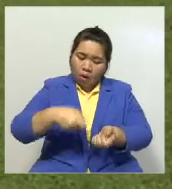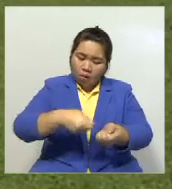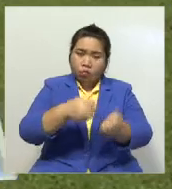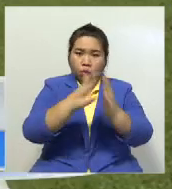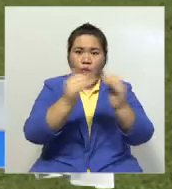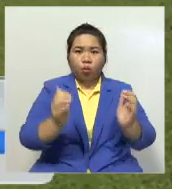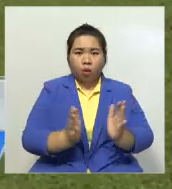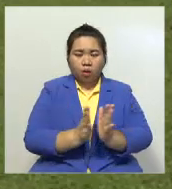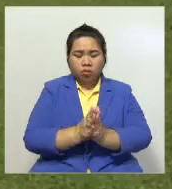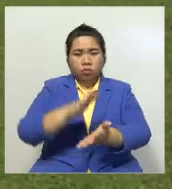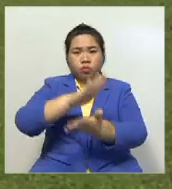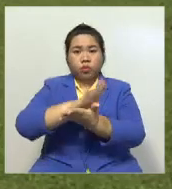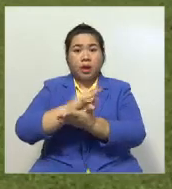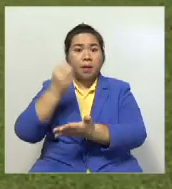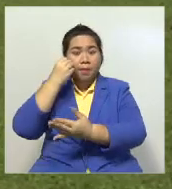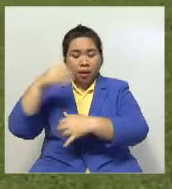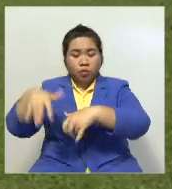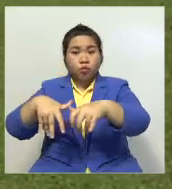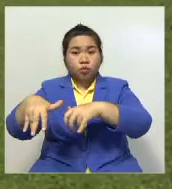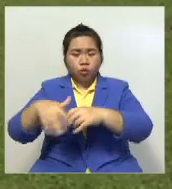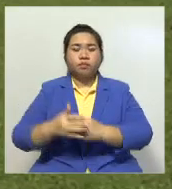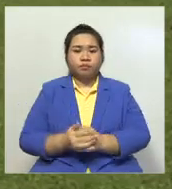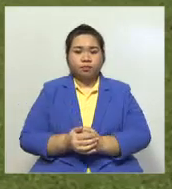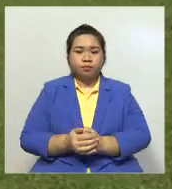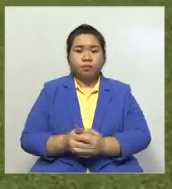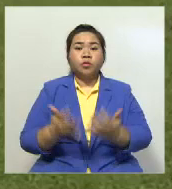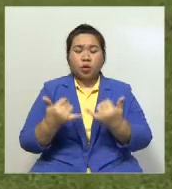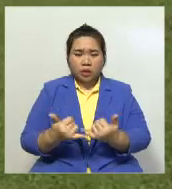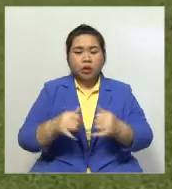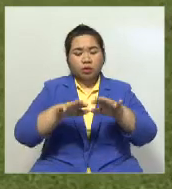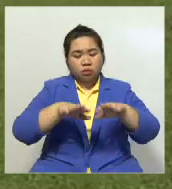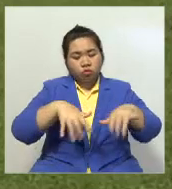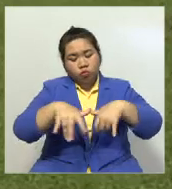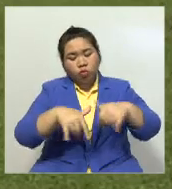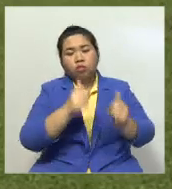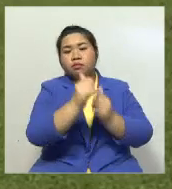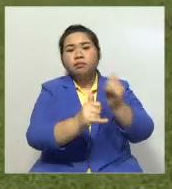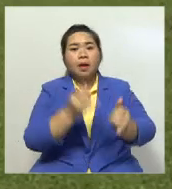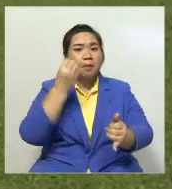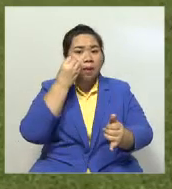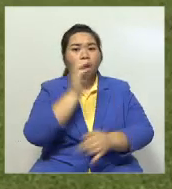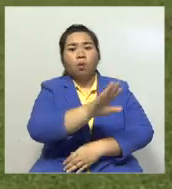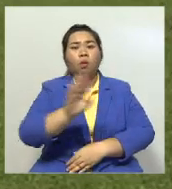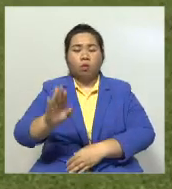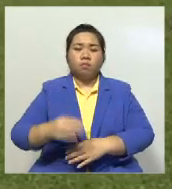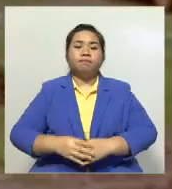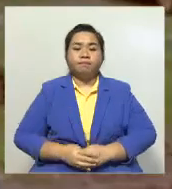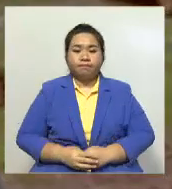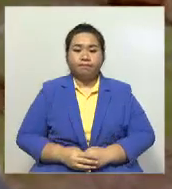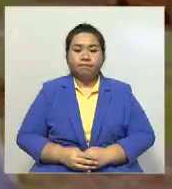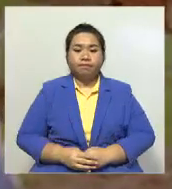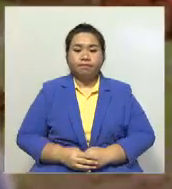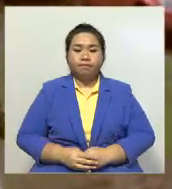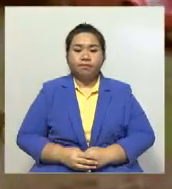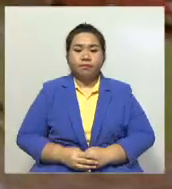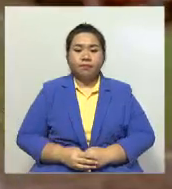โรงเรียนและหมู่บ้านค่ะและวันนี้เองค่ะชาวบ้านก็ยังทยอยเดินทางกลับนะคะไปติดตามบรรยากาศการเดินทางกลับของชาวบ้านค่ะ ดู